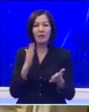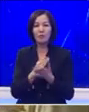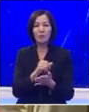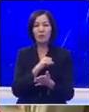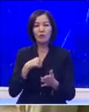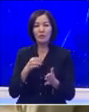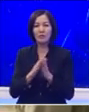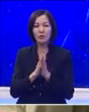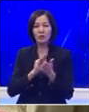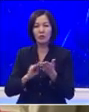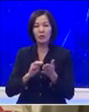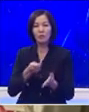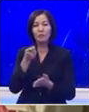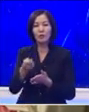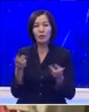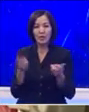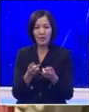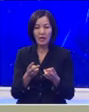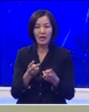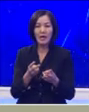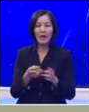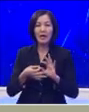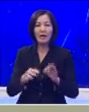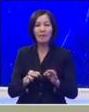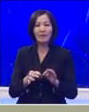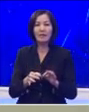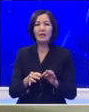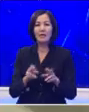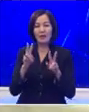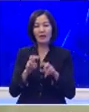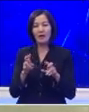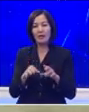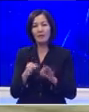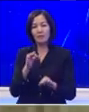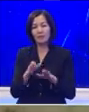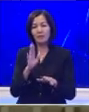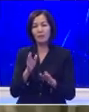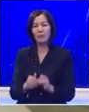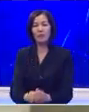өтініш жазуға болатындығын айтты. Әр мәселе жеке-жеке қаралатынын айтты.